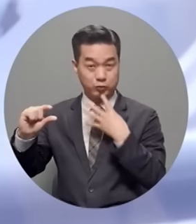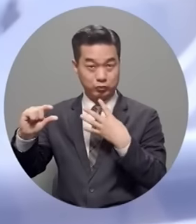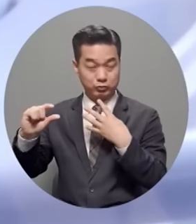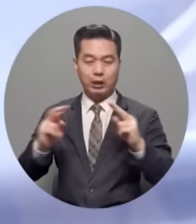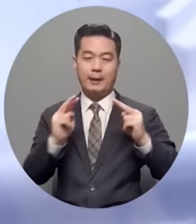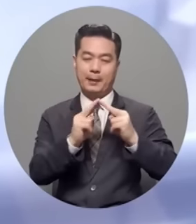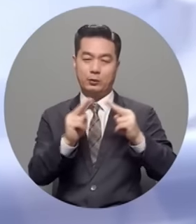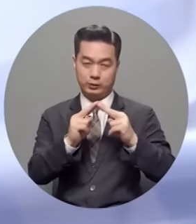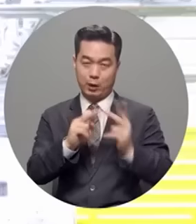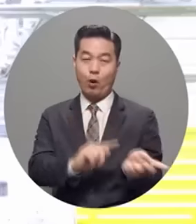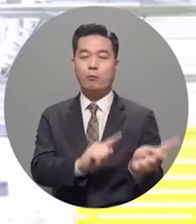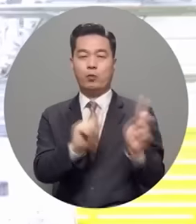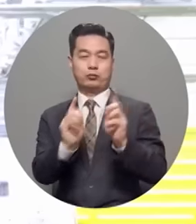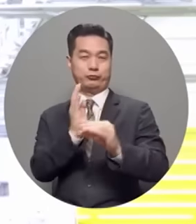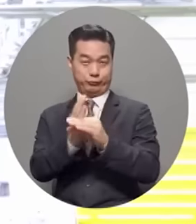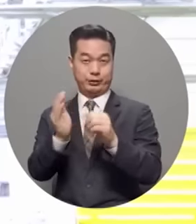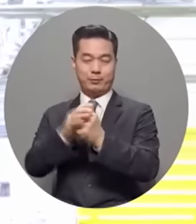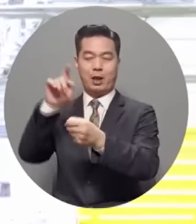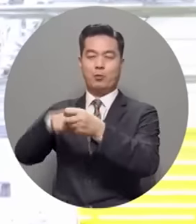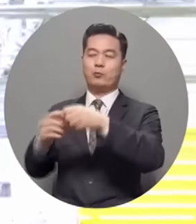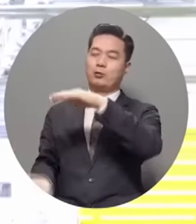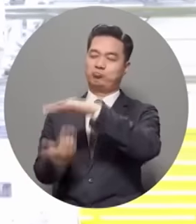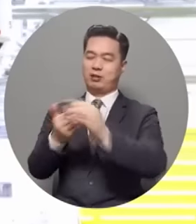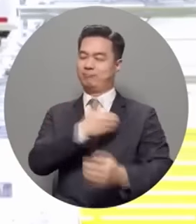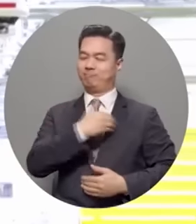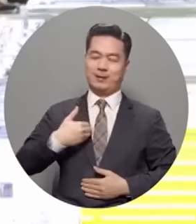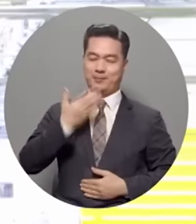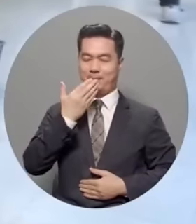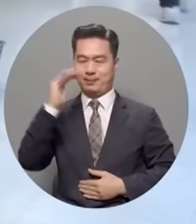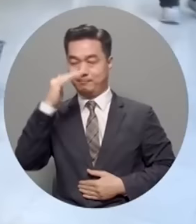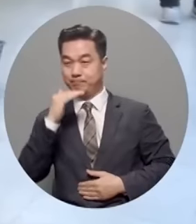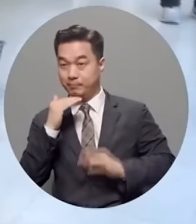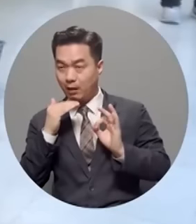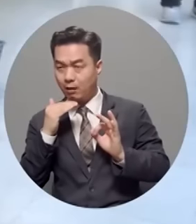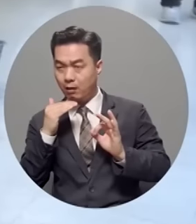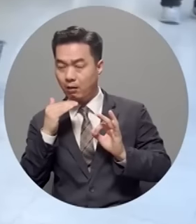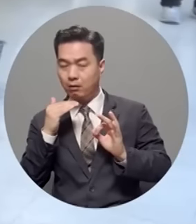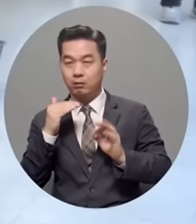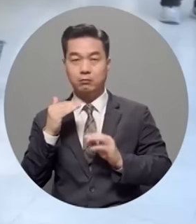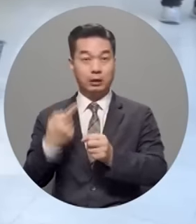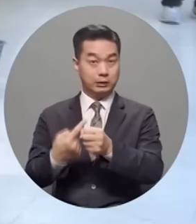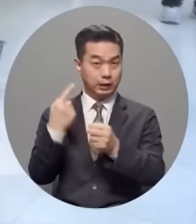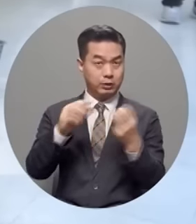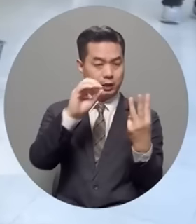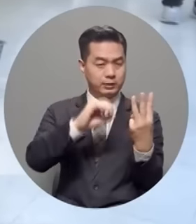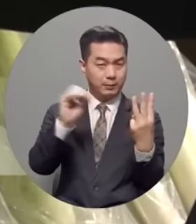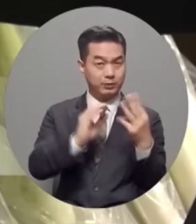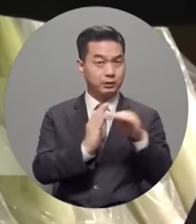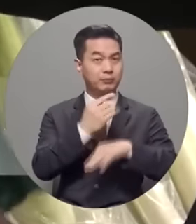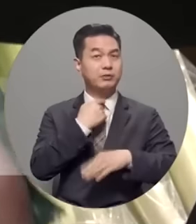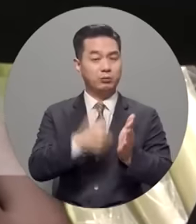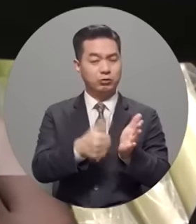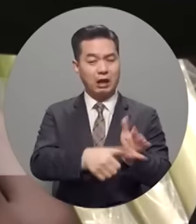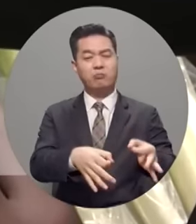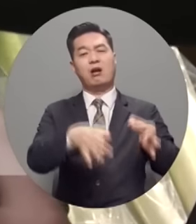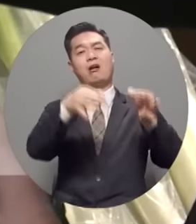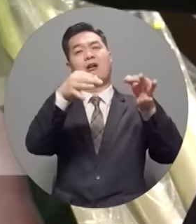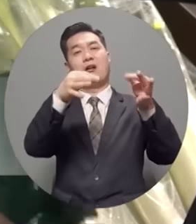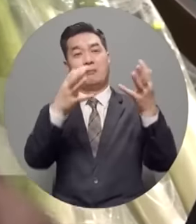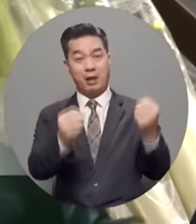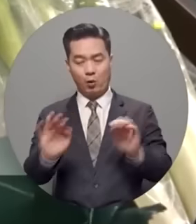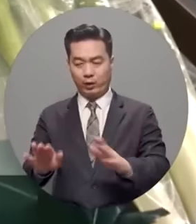경기가 살아나고 있는 터라 목표 달성이 가능할 걸로 봤습니다. 작년에 3%를 훌쩍 넘겼던 물가 상승률도